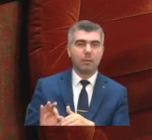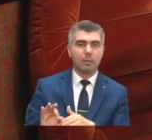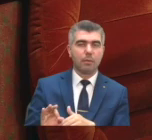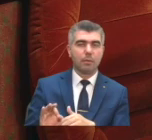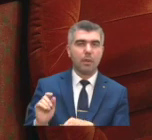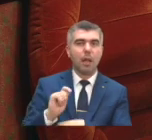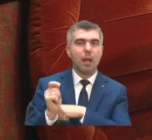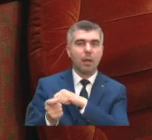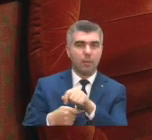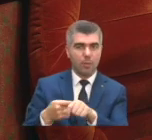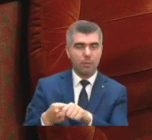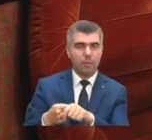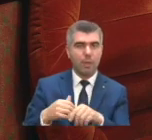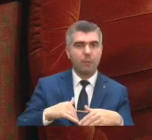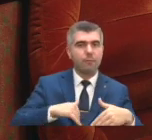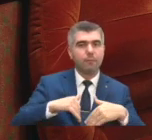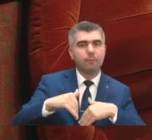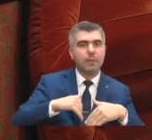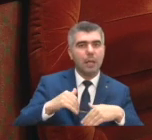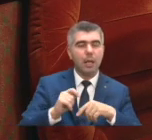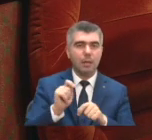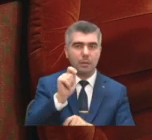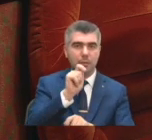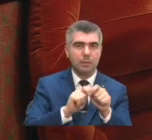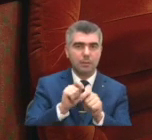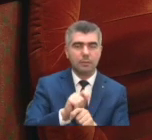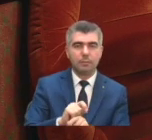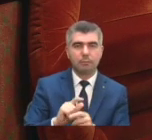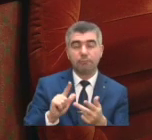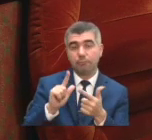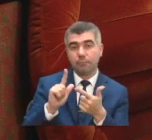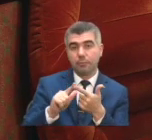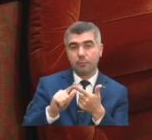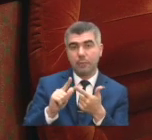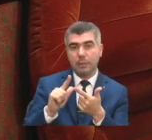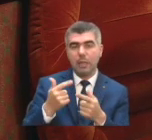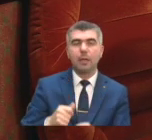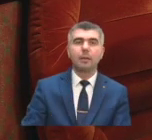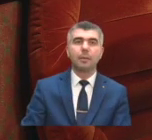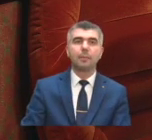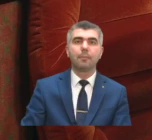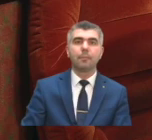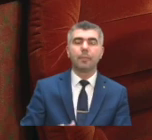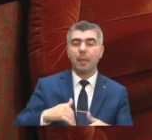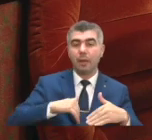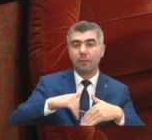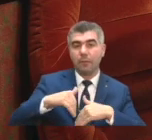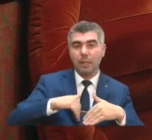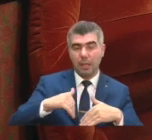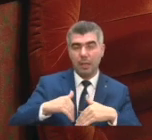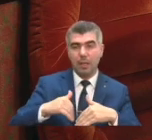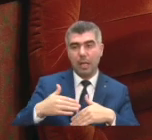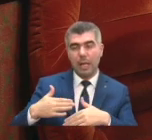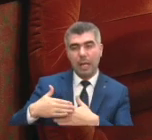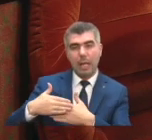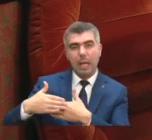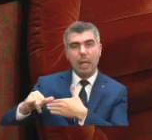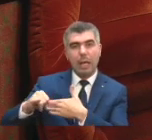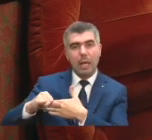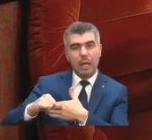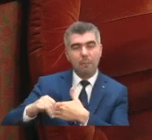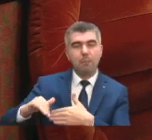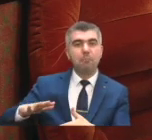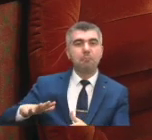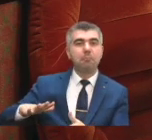للقضية ديال صيانة ديال الطرق القروية. النقطة الثانية بالنسبة للطرق الإقليمية فهي تدخل في إطار الصيانة، وانتم عارفين